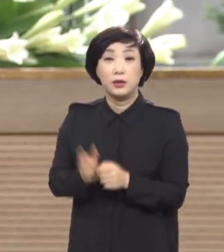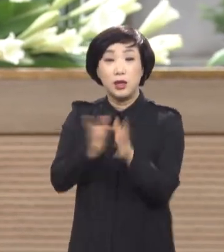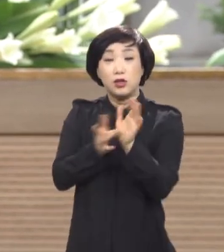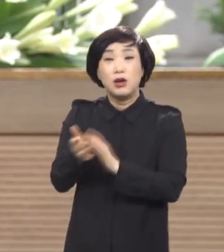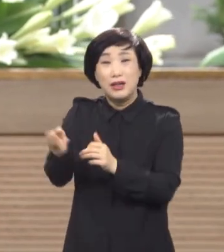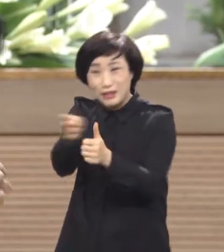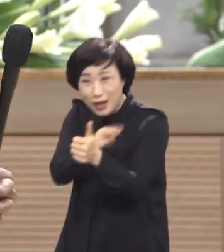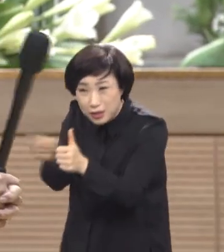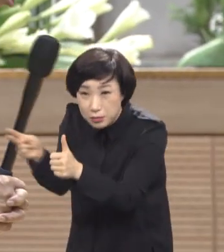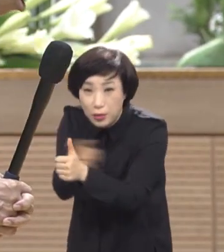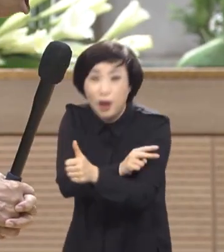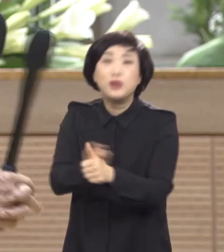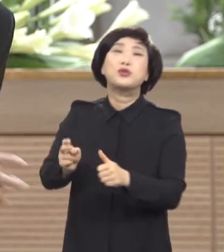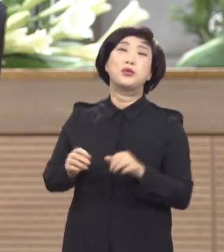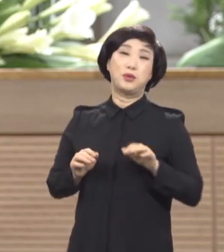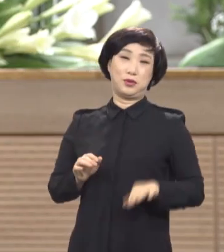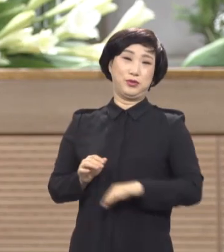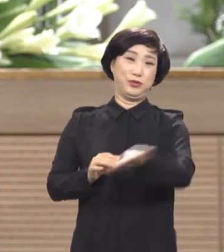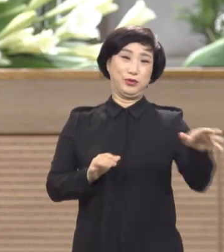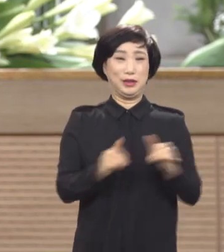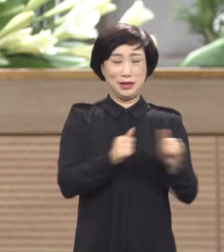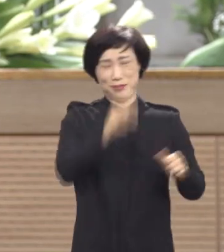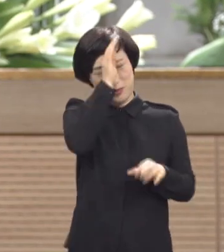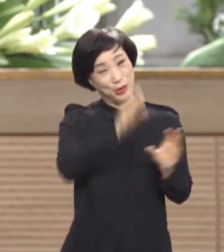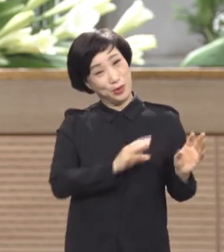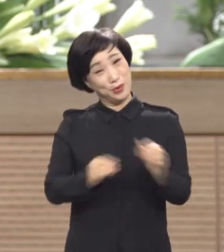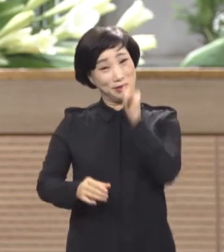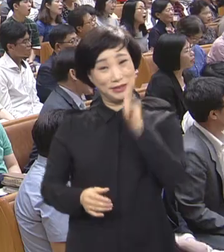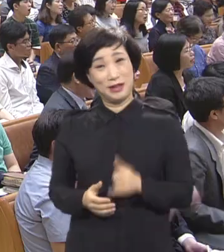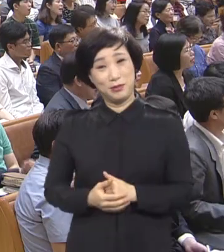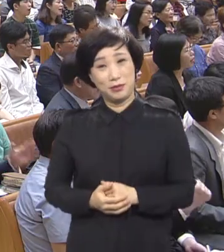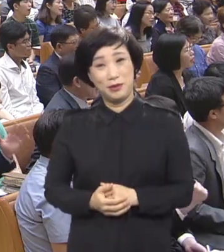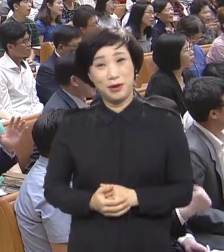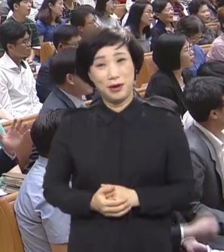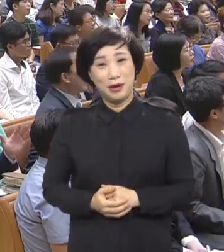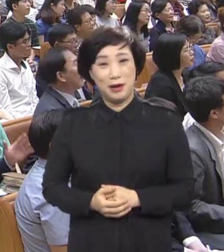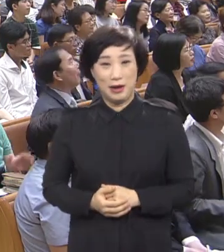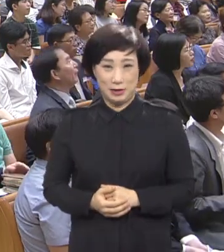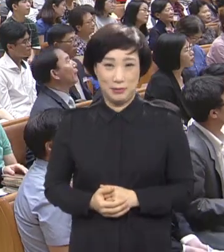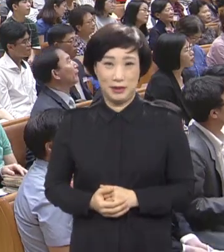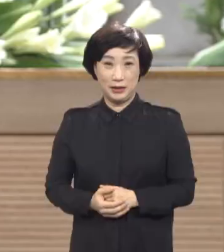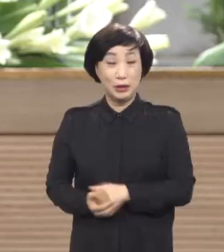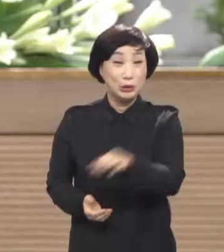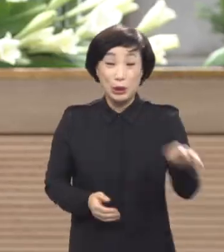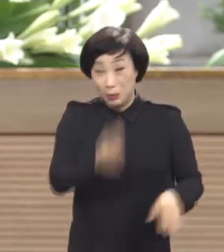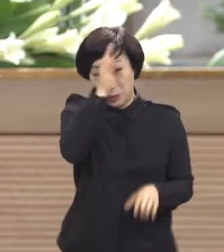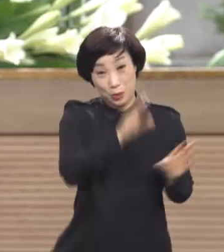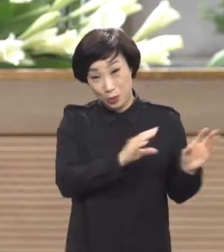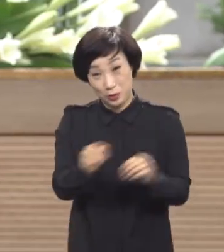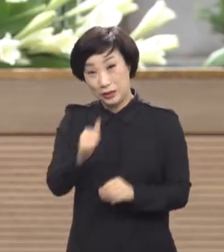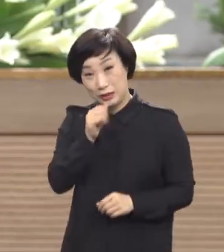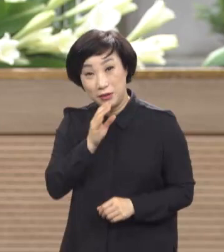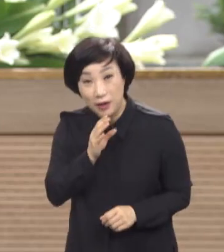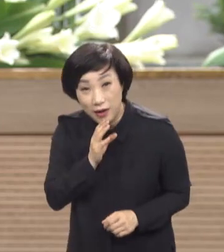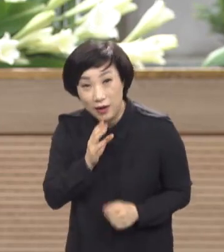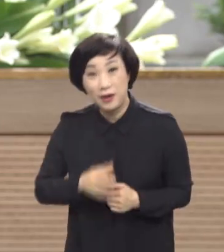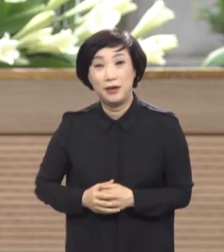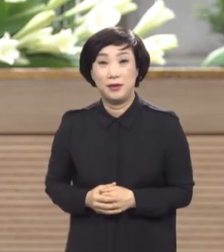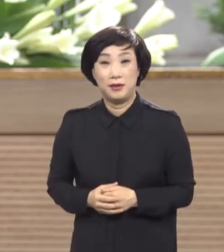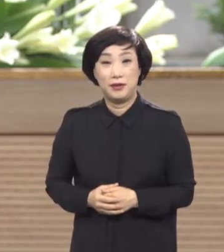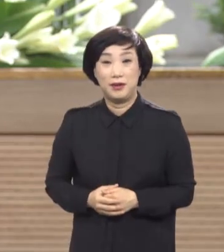죄책에 맞음으로 우리가 나음을 입었도다 우리가 나음을 입었도다